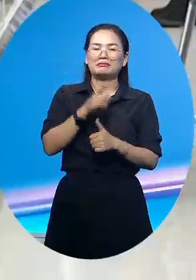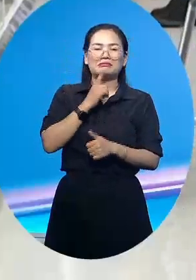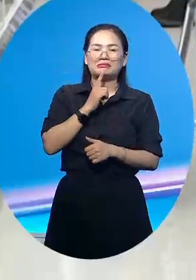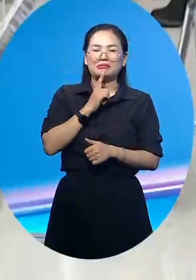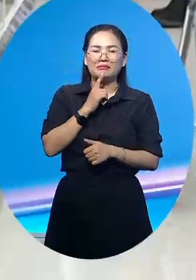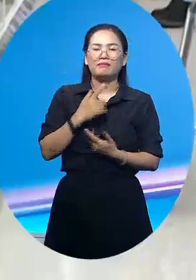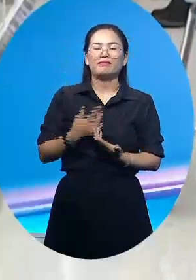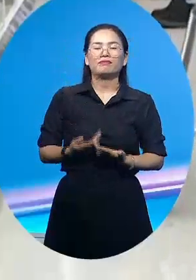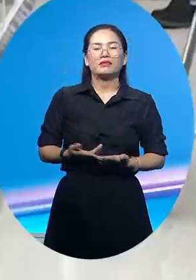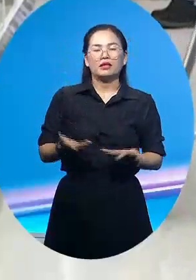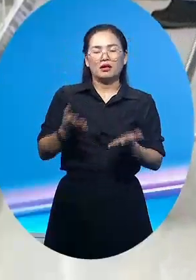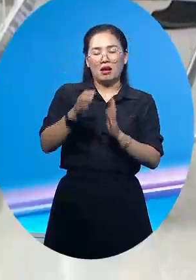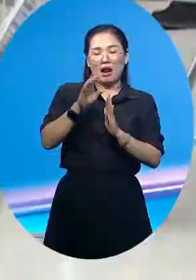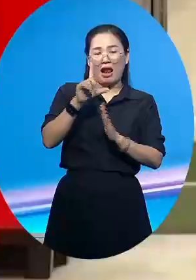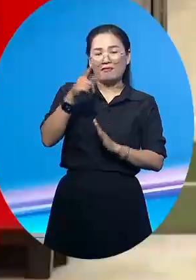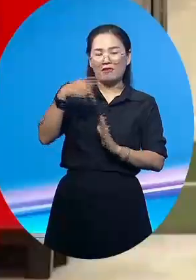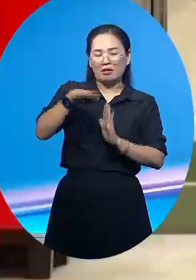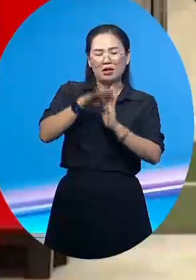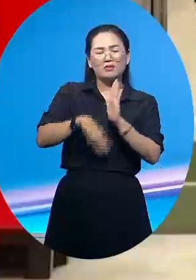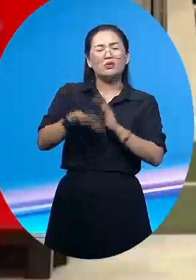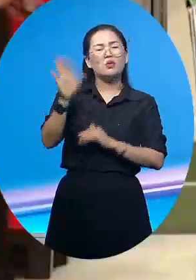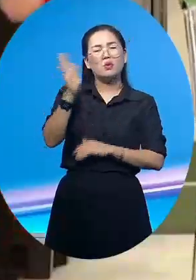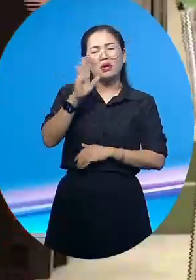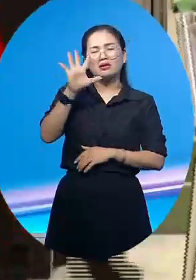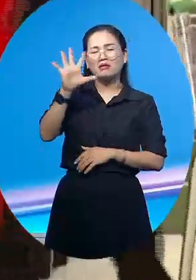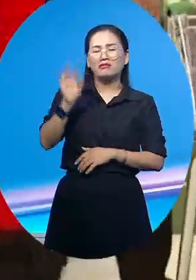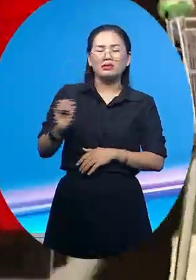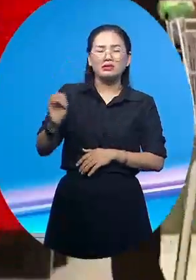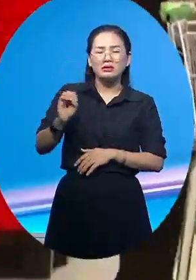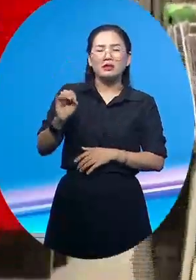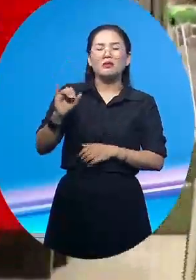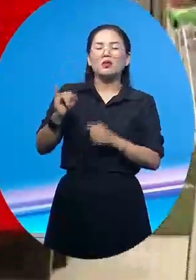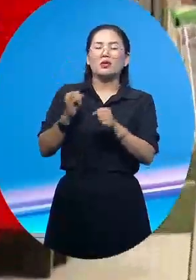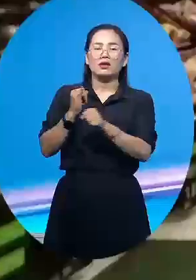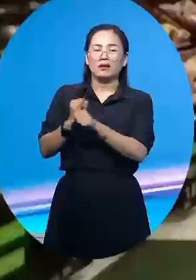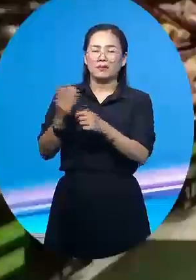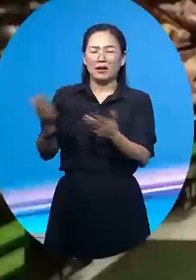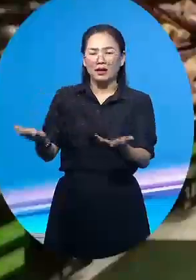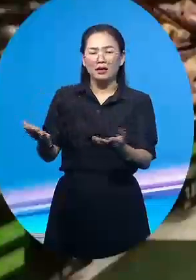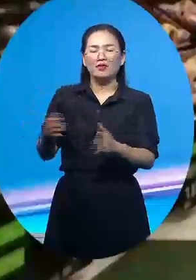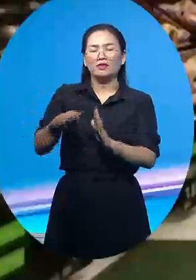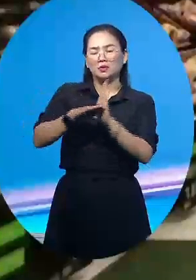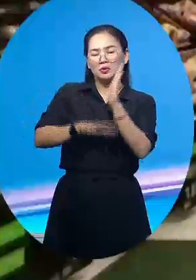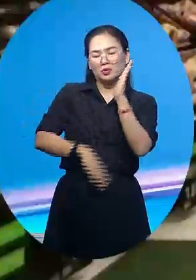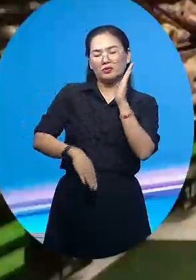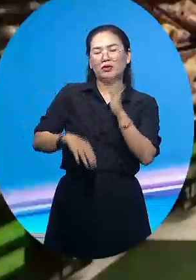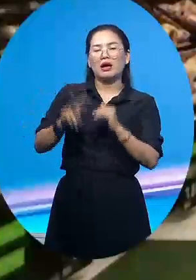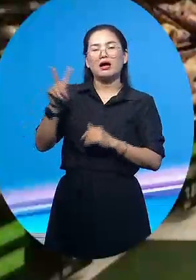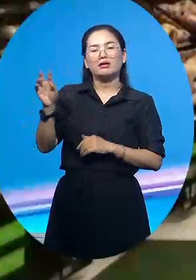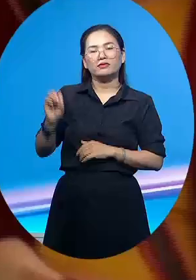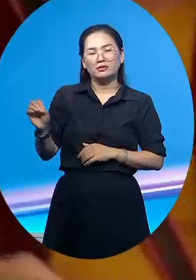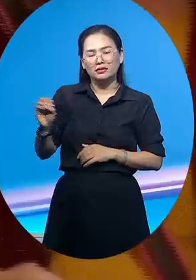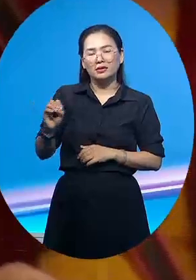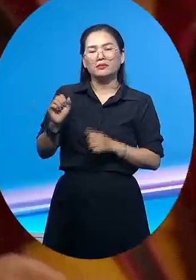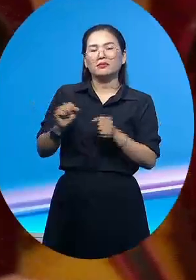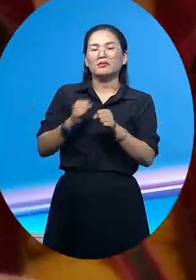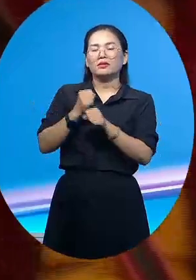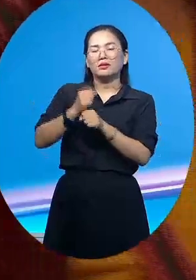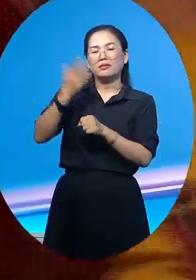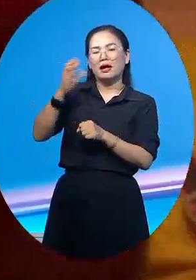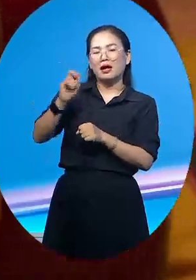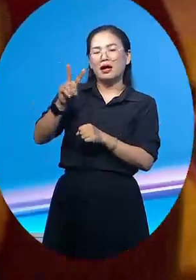boe từng dự đoán làm phát tại nước này sẽ giảm xuống mức hơn 5% vào cuối năm nay và xuống mức mục tiêu 2% vào đầu năm